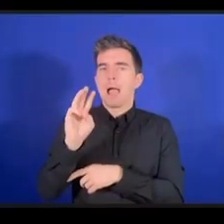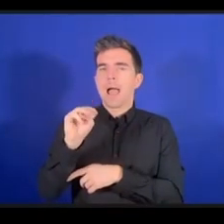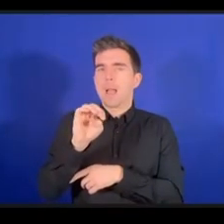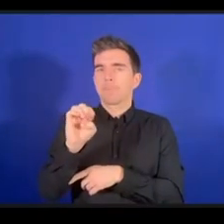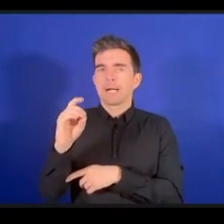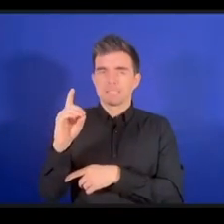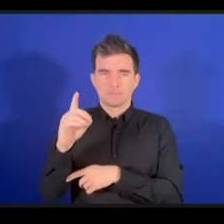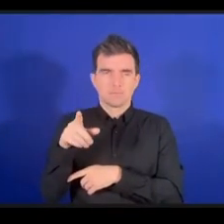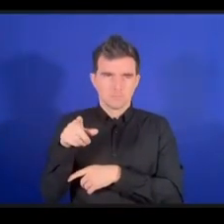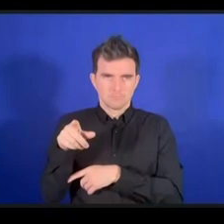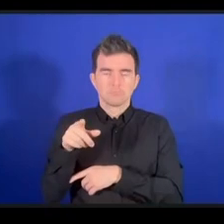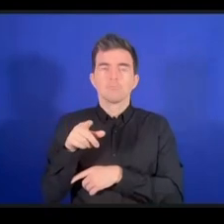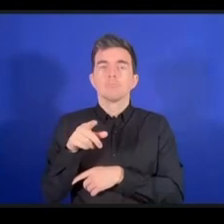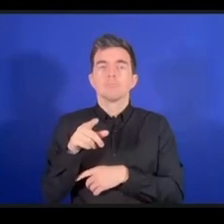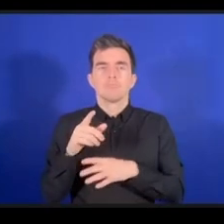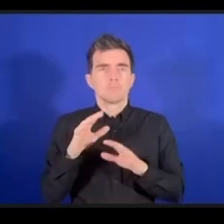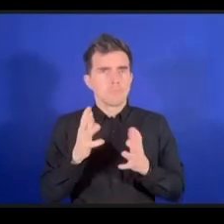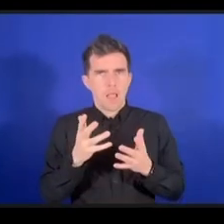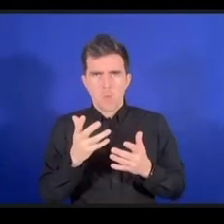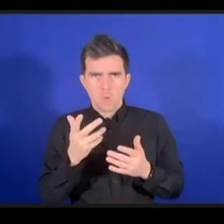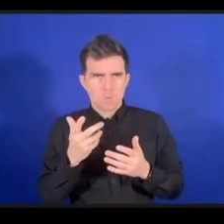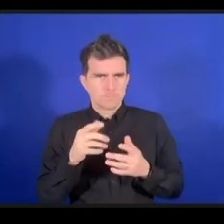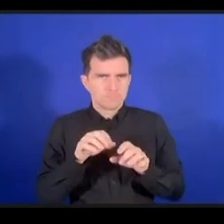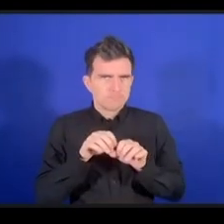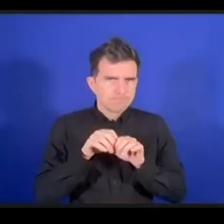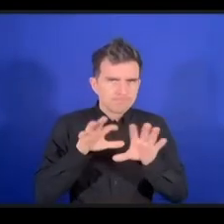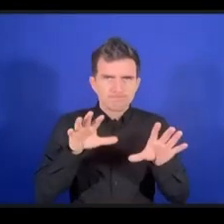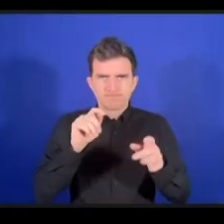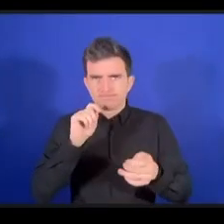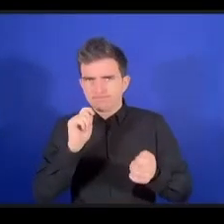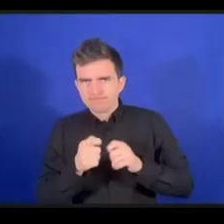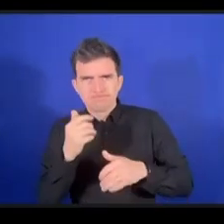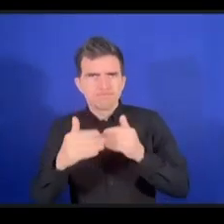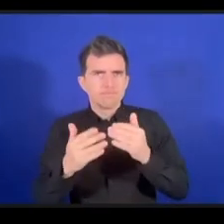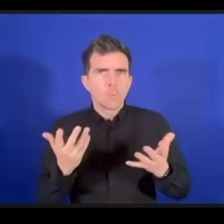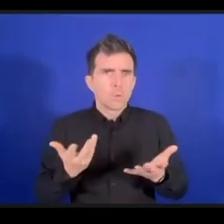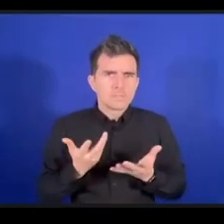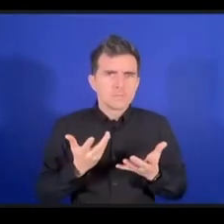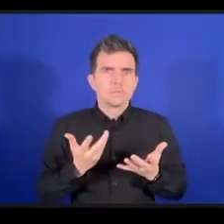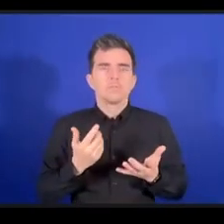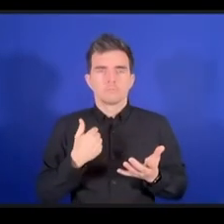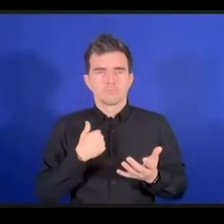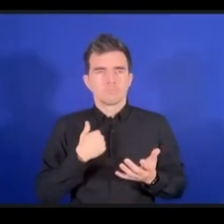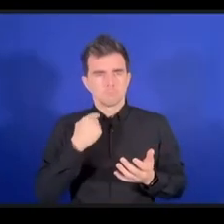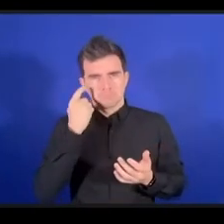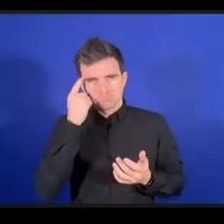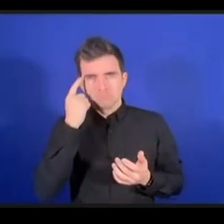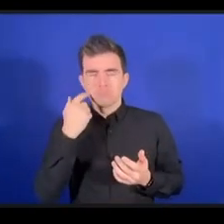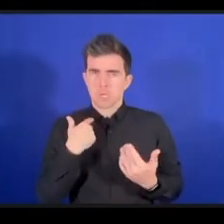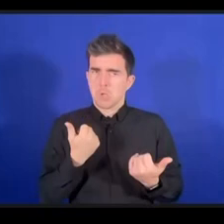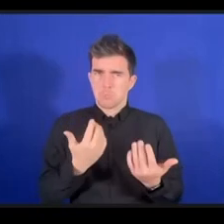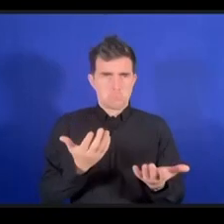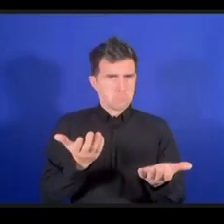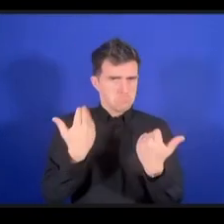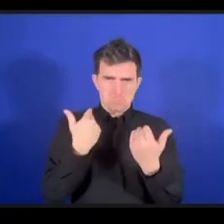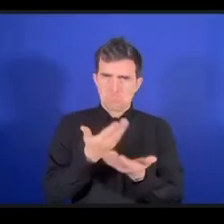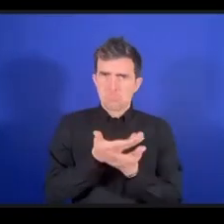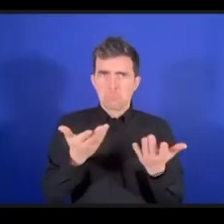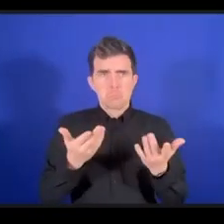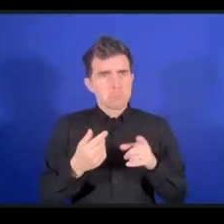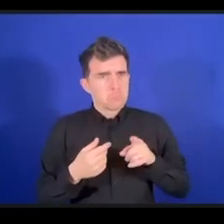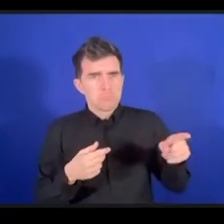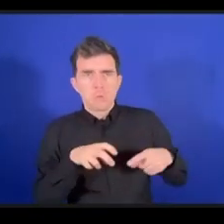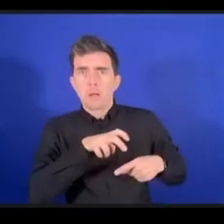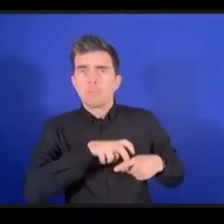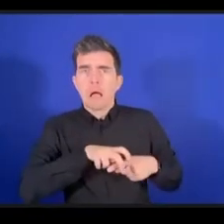嘉宾可能有话想分享要讲啊，跟我们分析一下您的啊亲